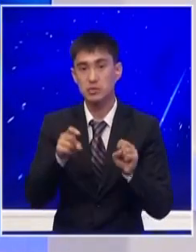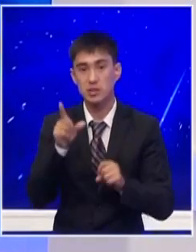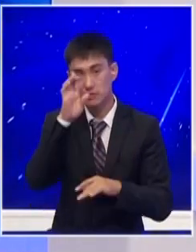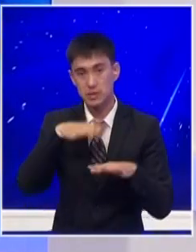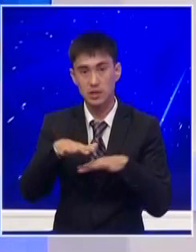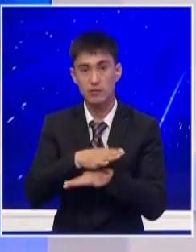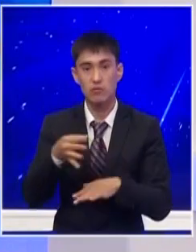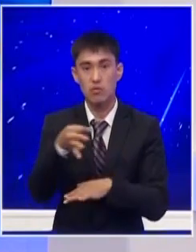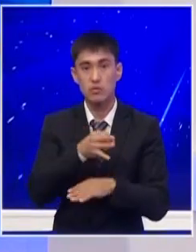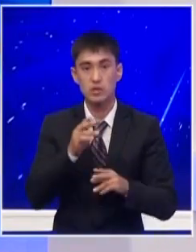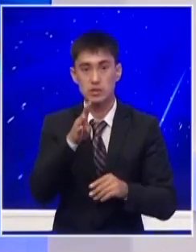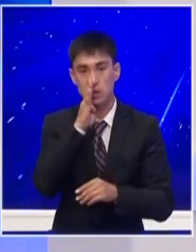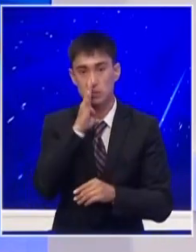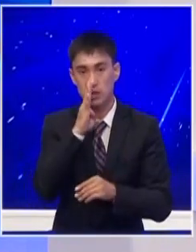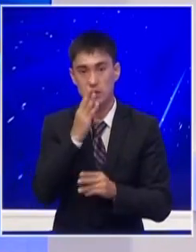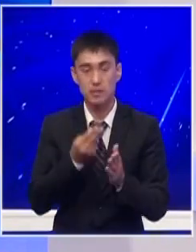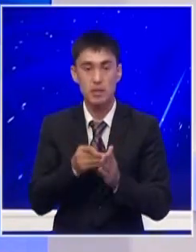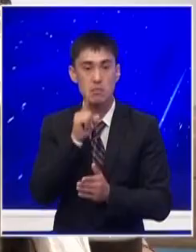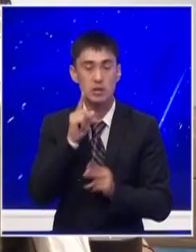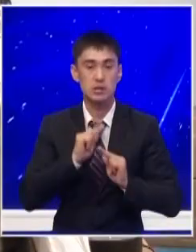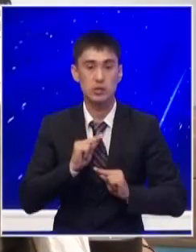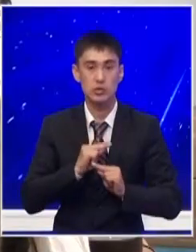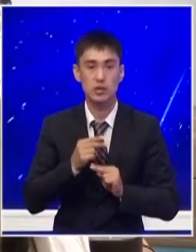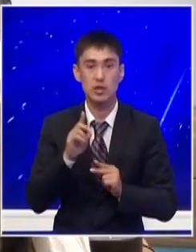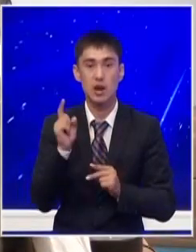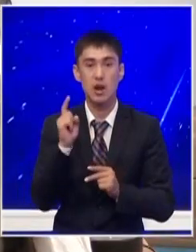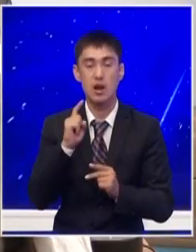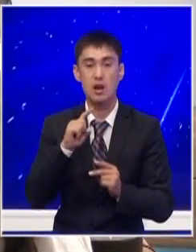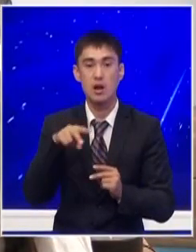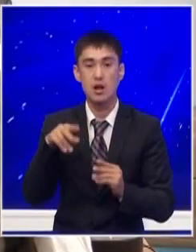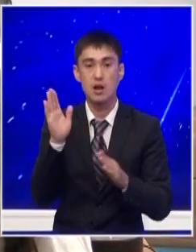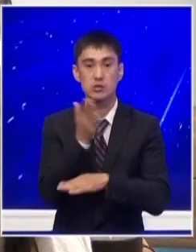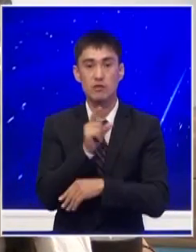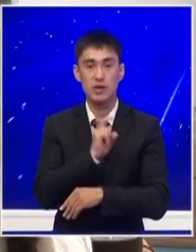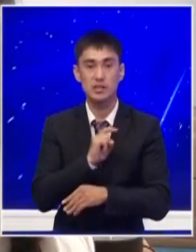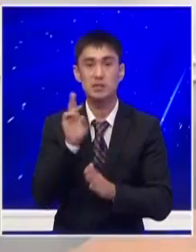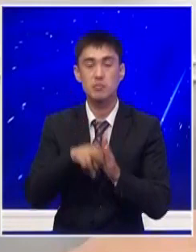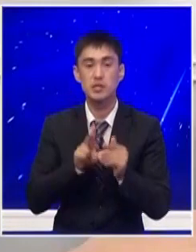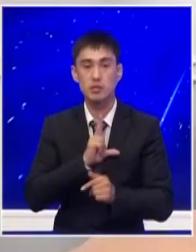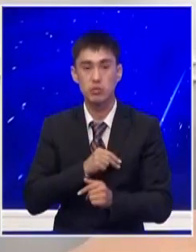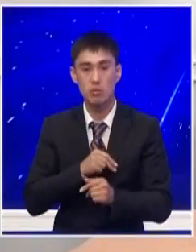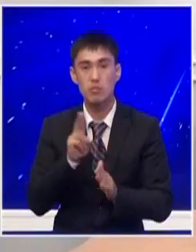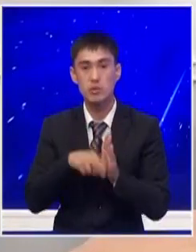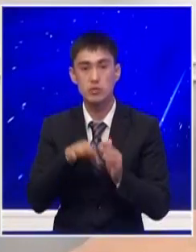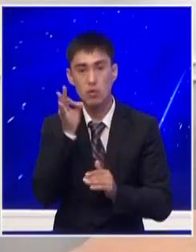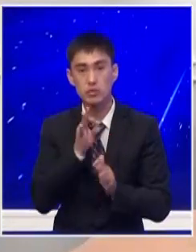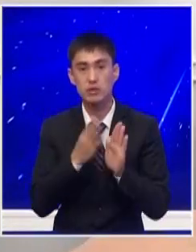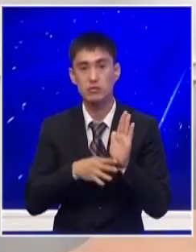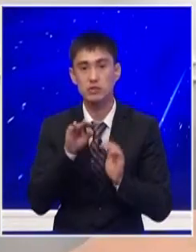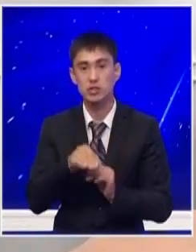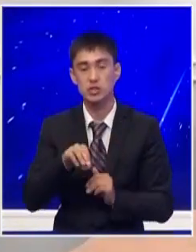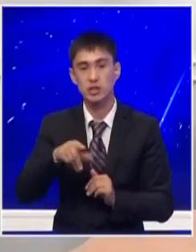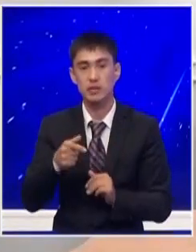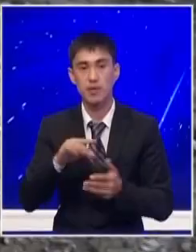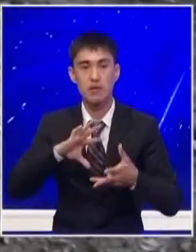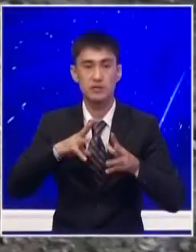в стране. В области заработная плата молодых сотрудников лесного хозяйства без диплома и опыта работы составляет 90 тысяч тенге.